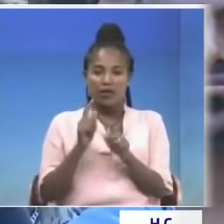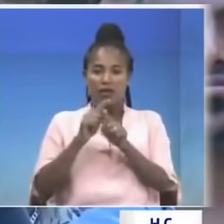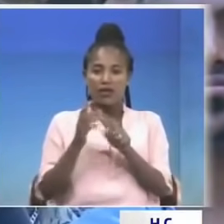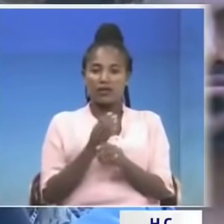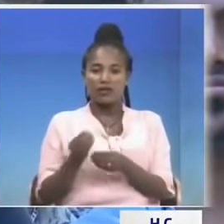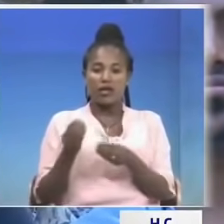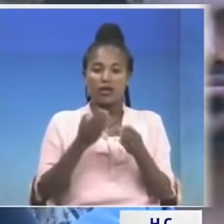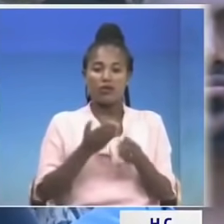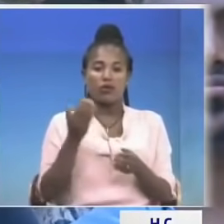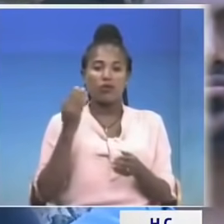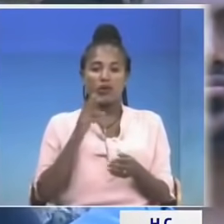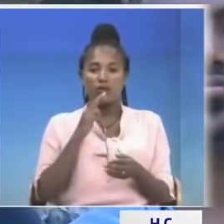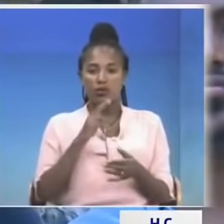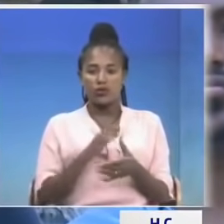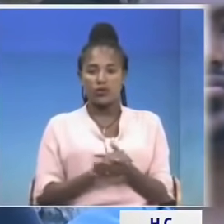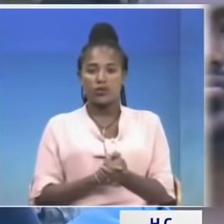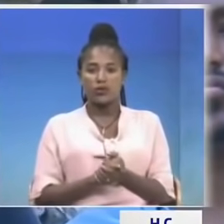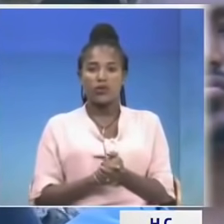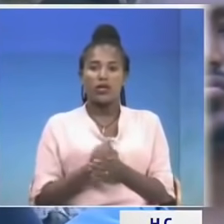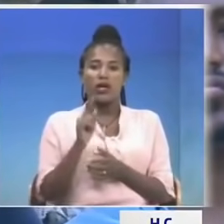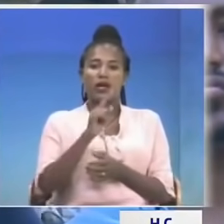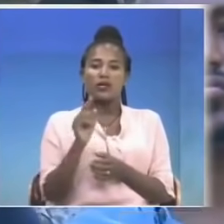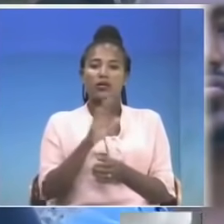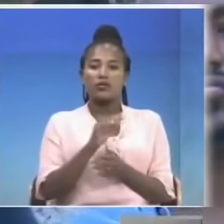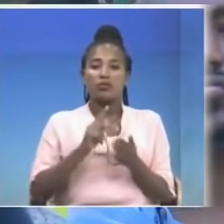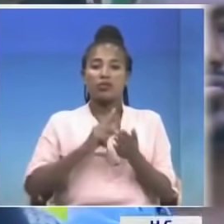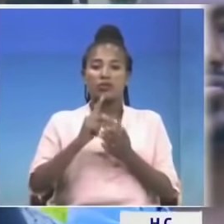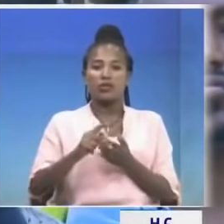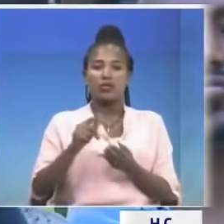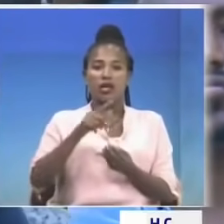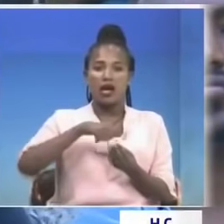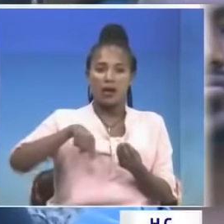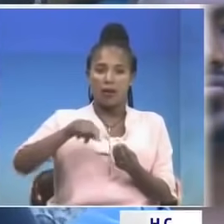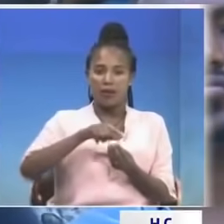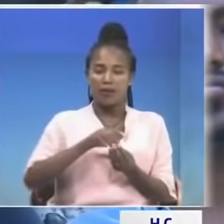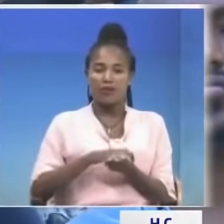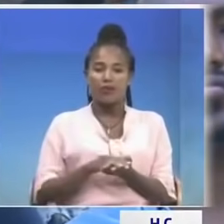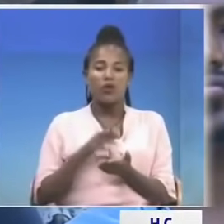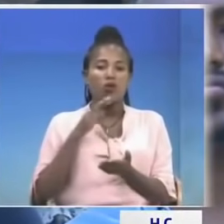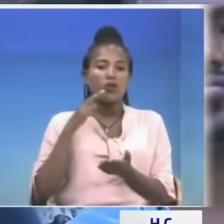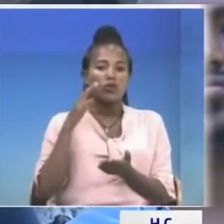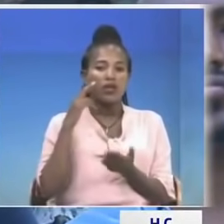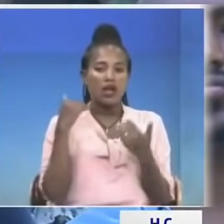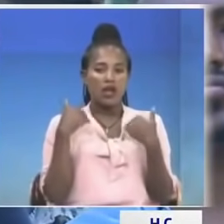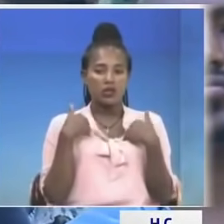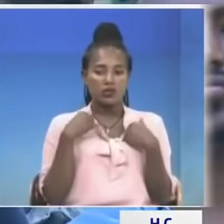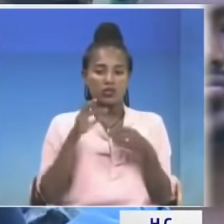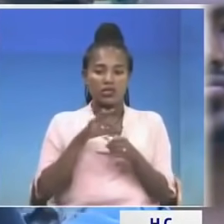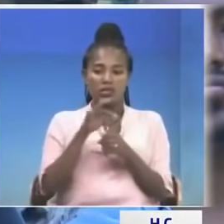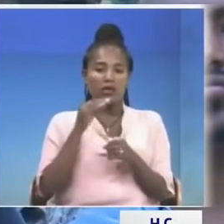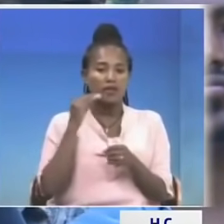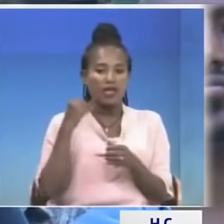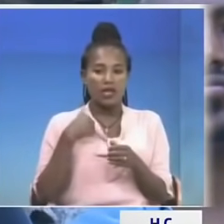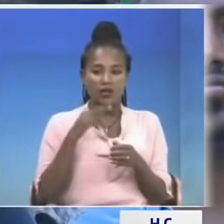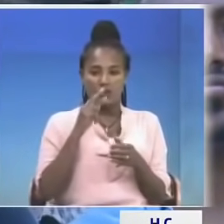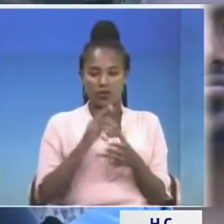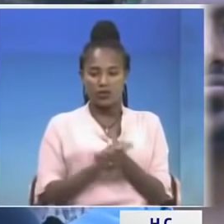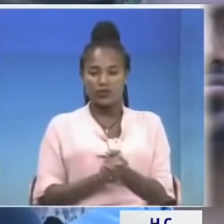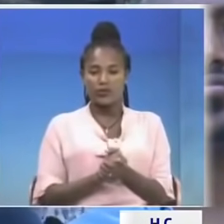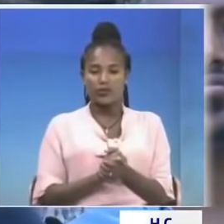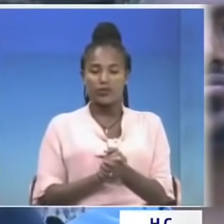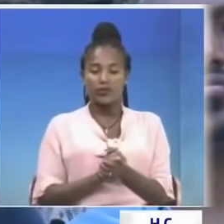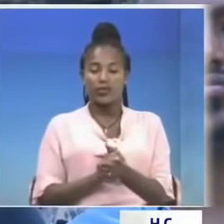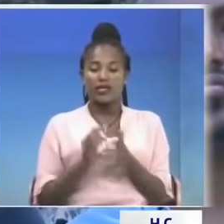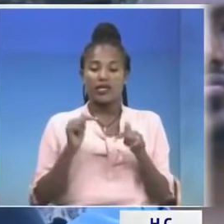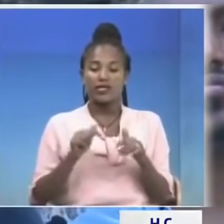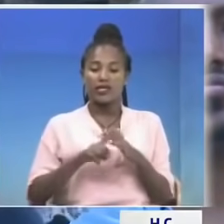ስታቀብሉን የነበራችሁ ናችሁ። አንዳንዶቻችሁም በፕሮጀክታችን አካባቢ ሆቴል ያላችሁ፣ ሻይ ቤት ያላችሁ ናችሁ። እንግዲህ